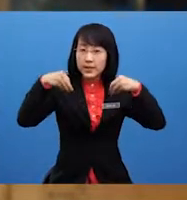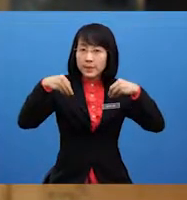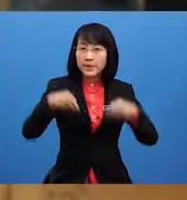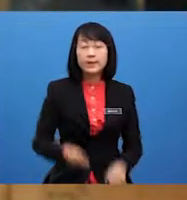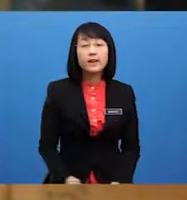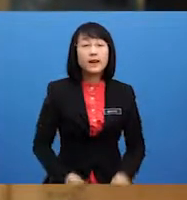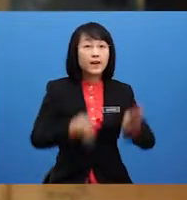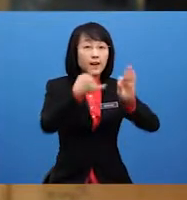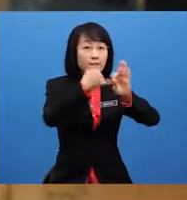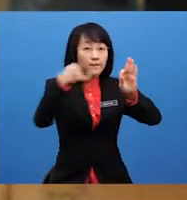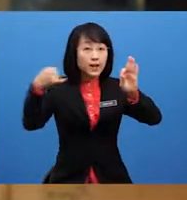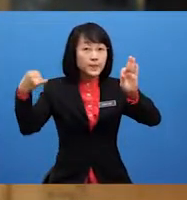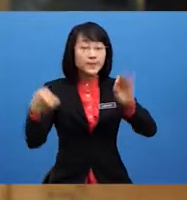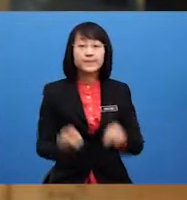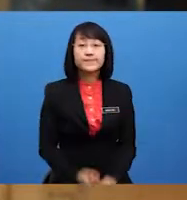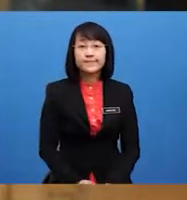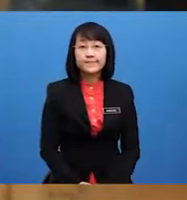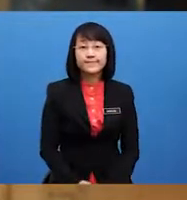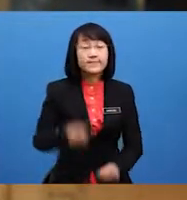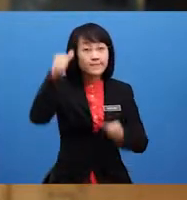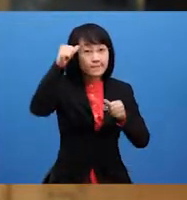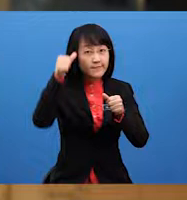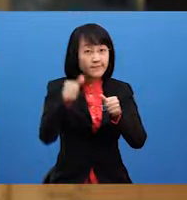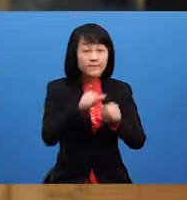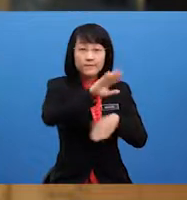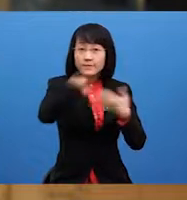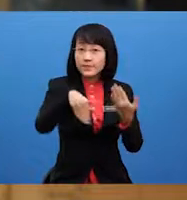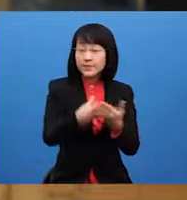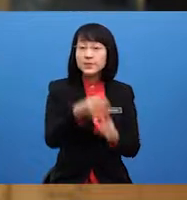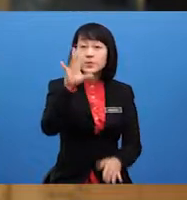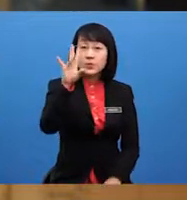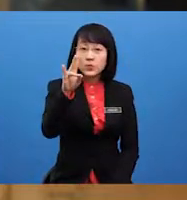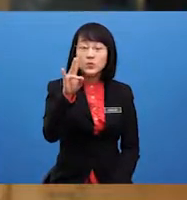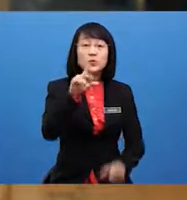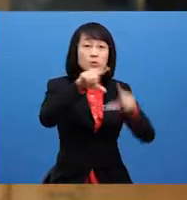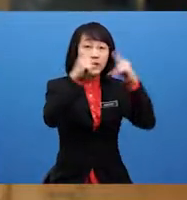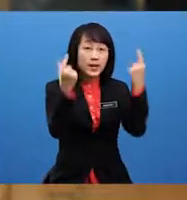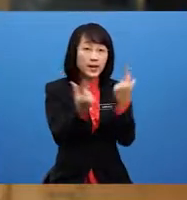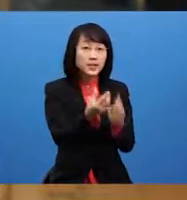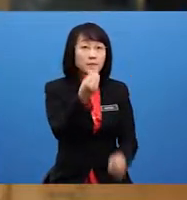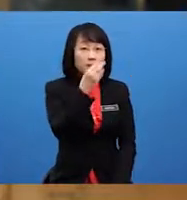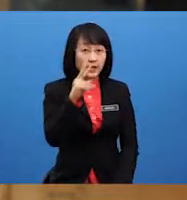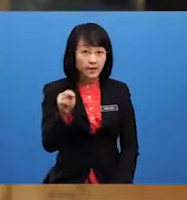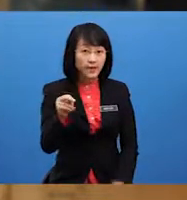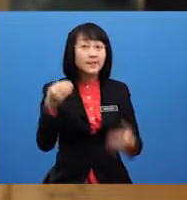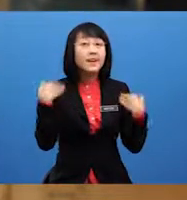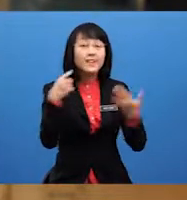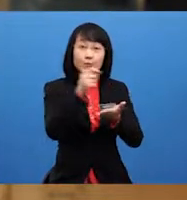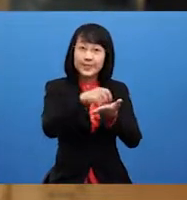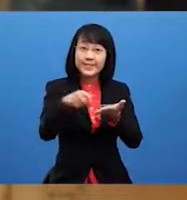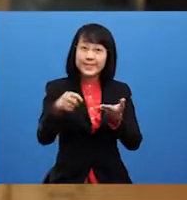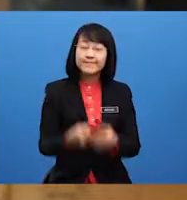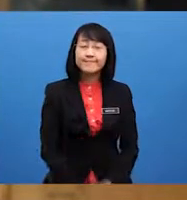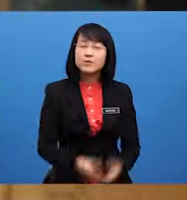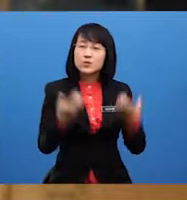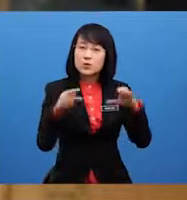pelawas. Ingat tak tu ketujuh-tujuh kelas makanan tadi? Ada dicatatkan kan? Alright, cuba